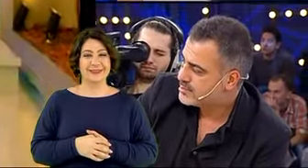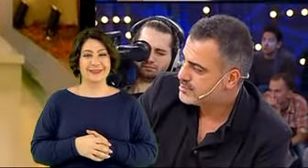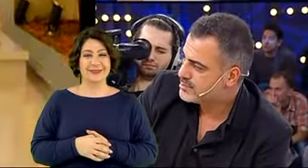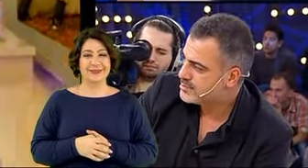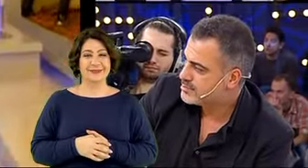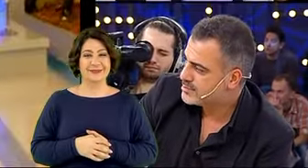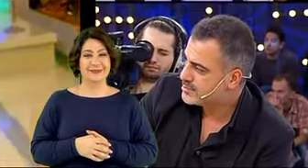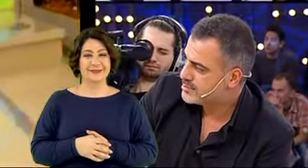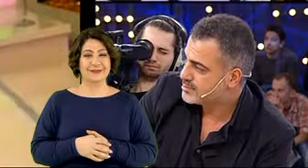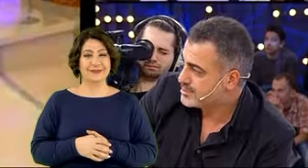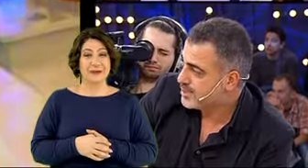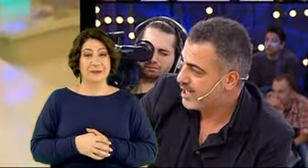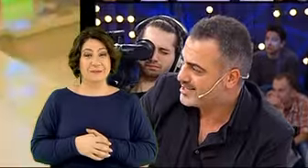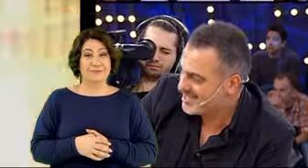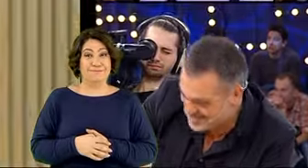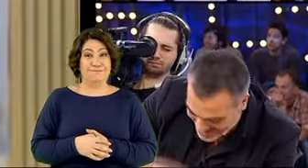Vay be.